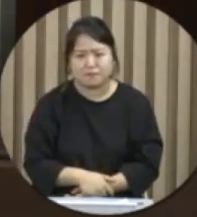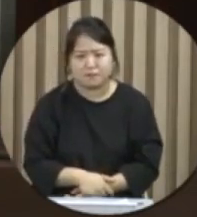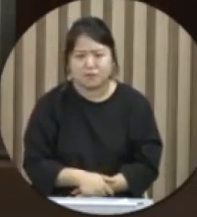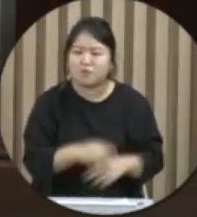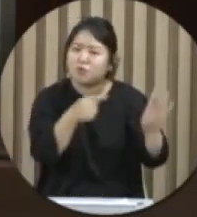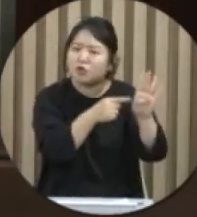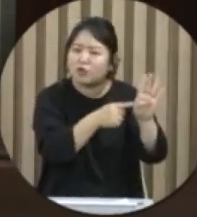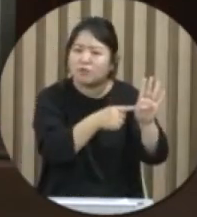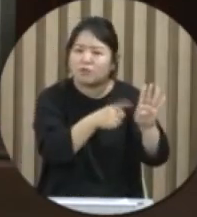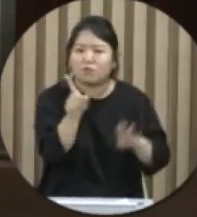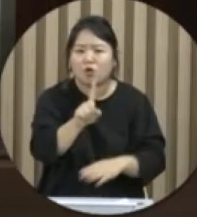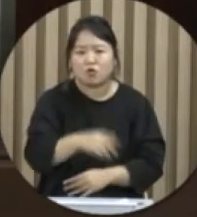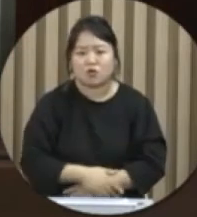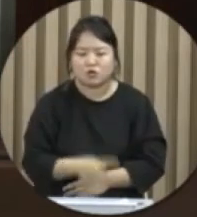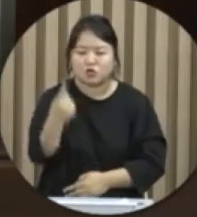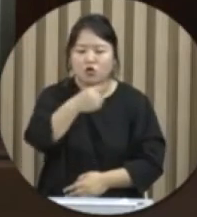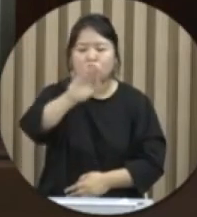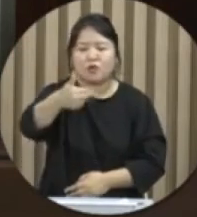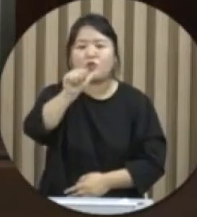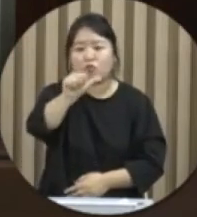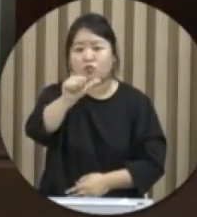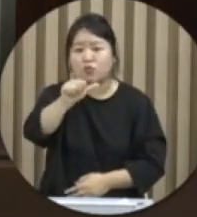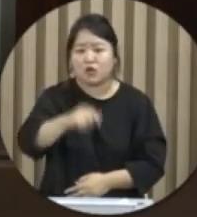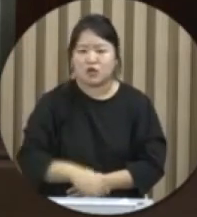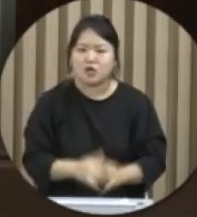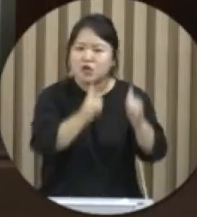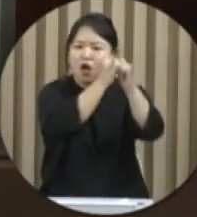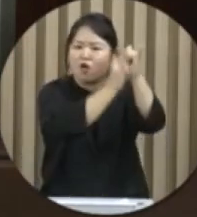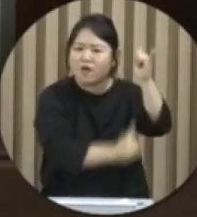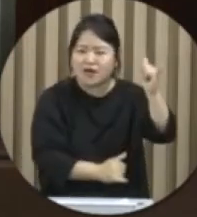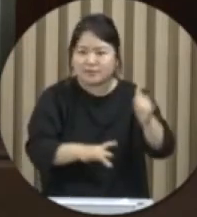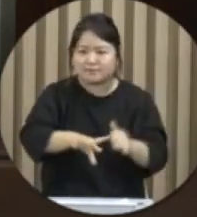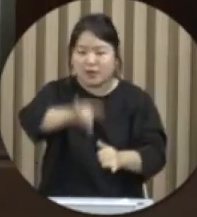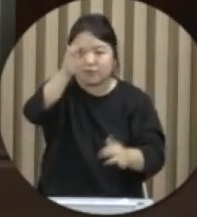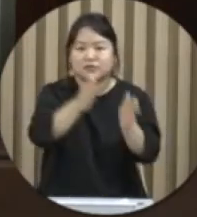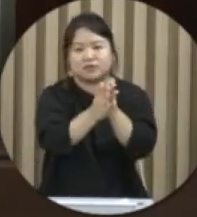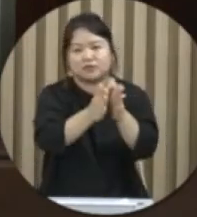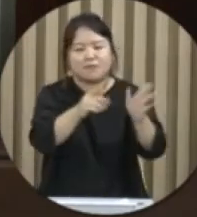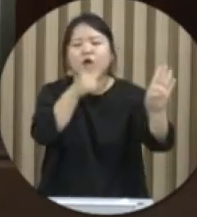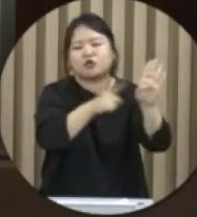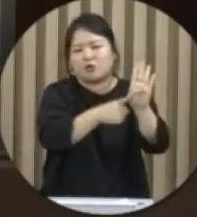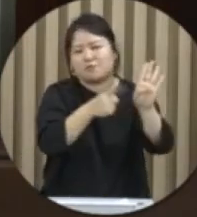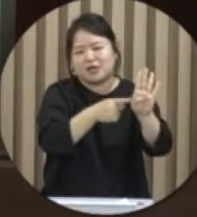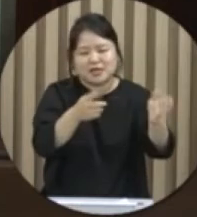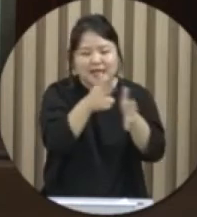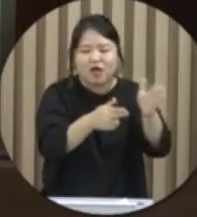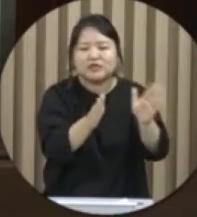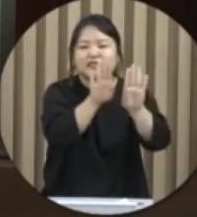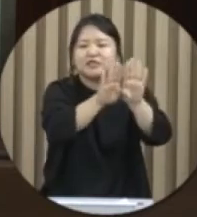방점은 1905년 역사가 개통한 이후 116 년간